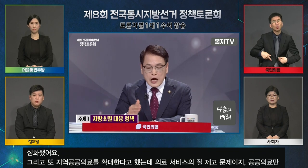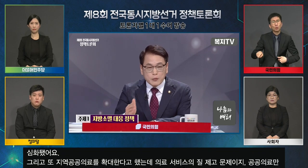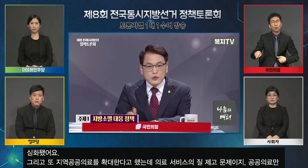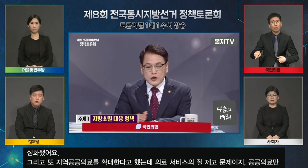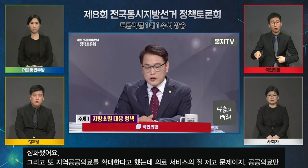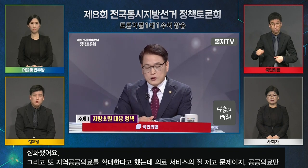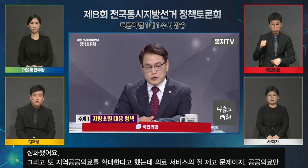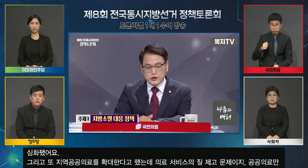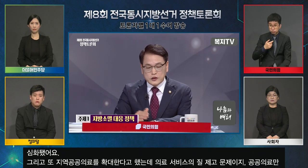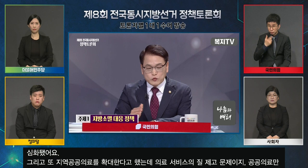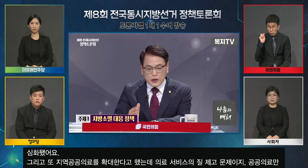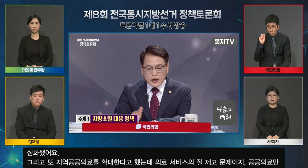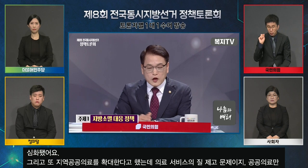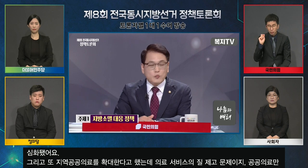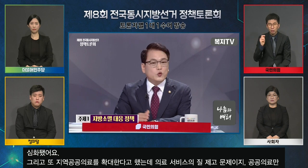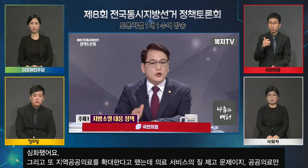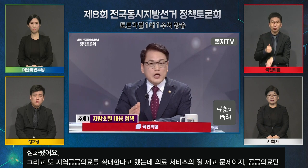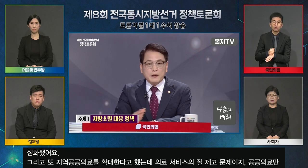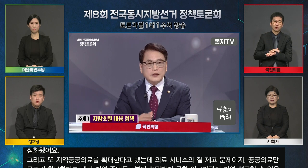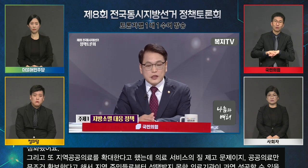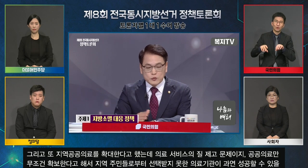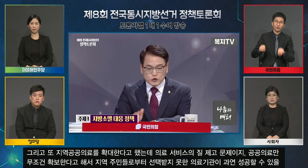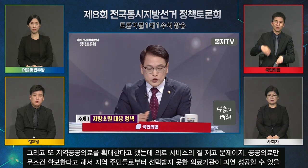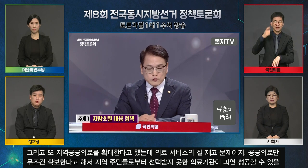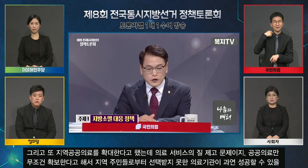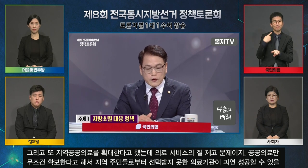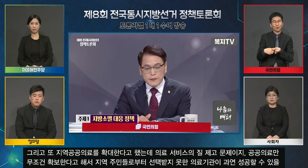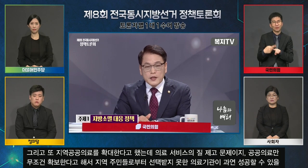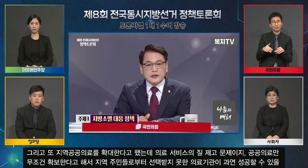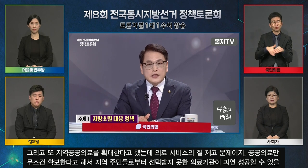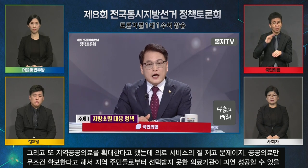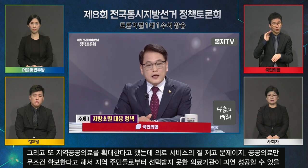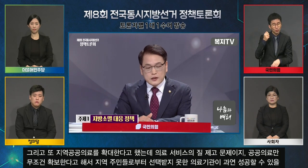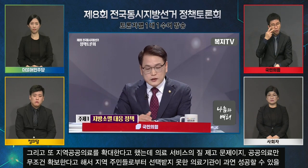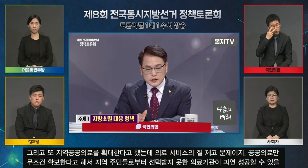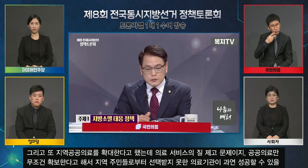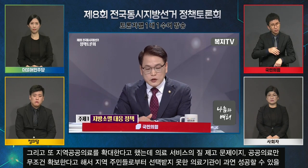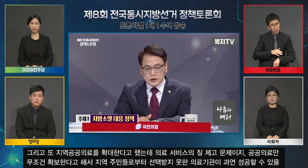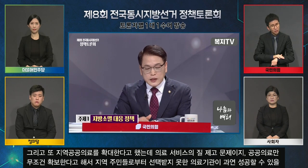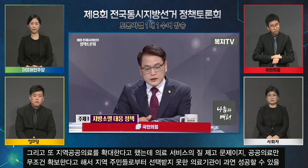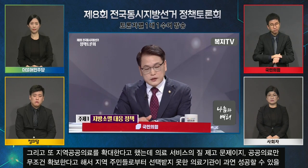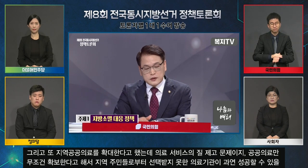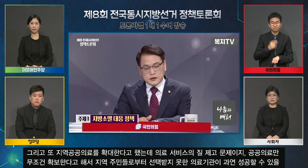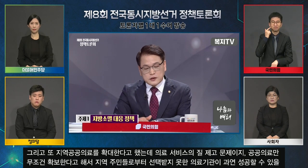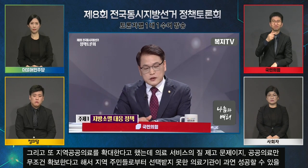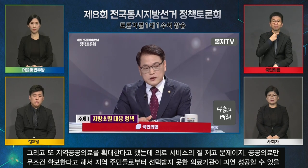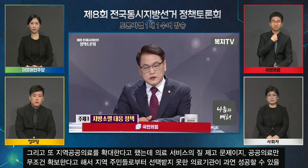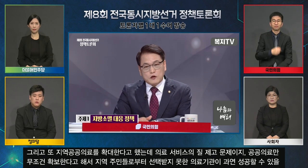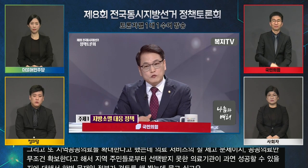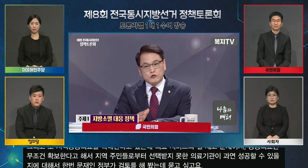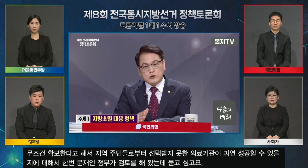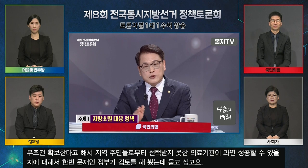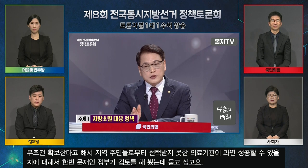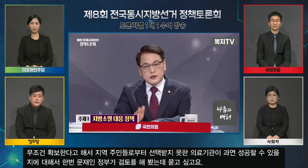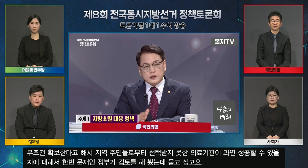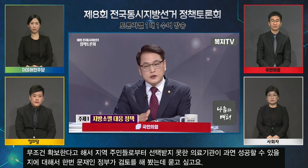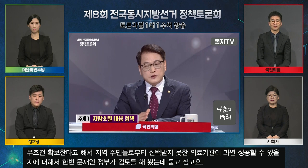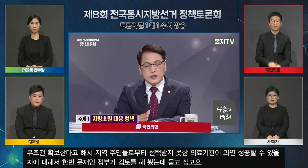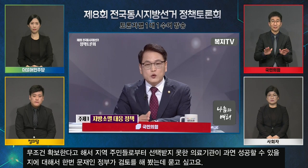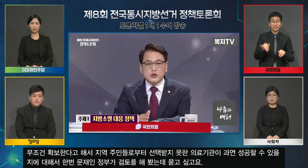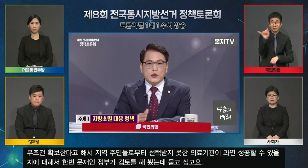대해서 한번 문재인 정부가 검토를 해봤는지 한번 묻고 싶고요. 지금 현재 전국